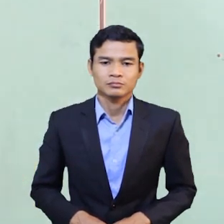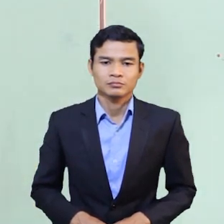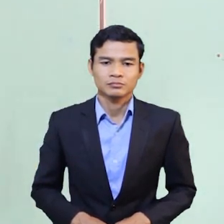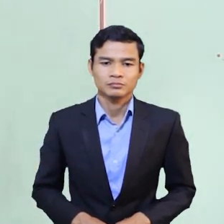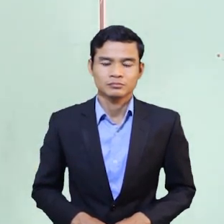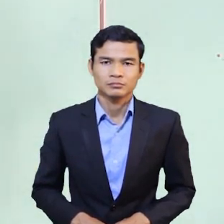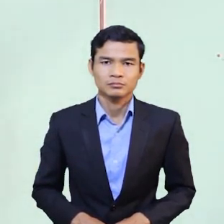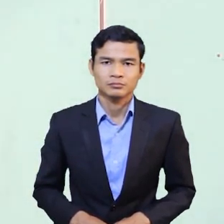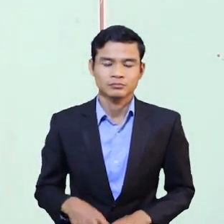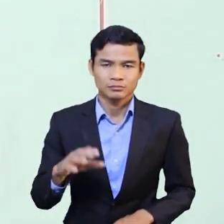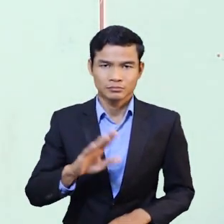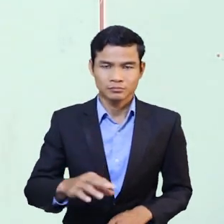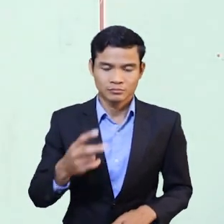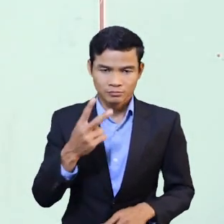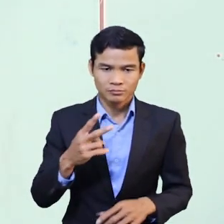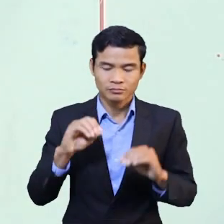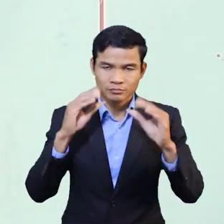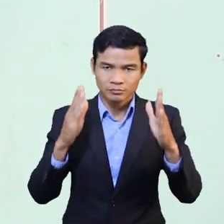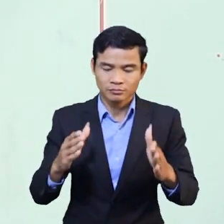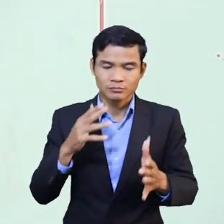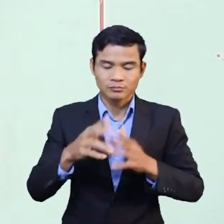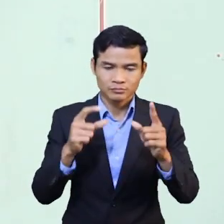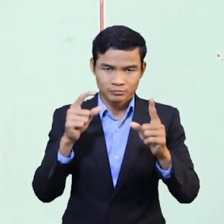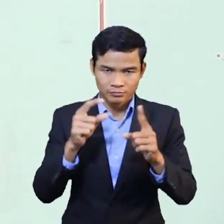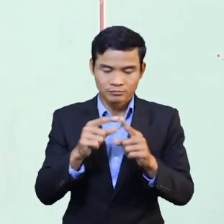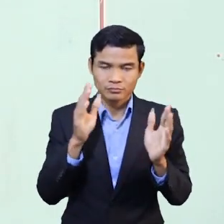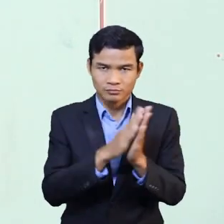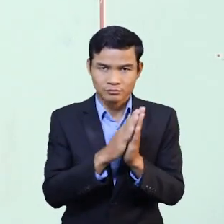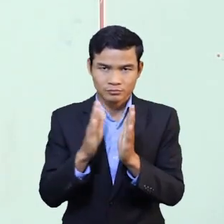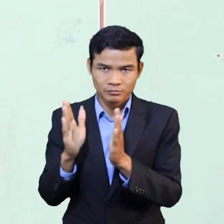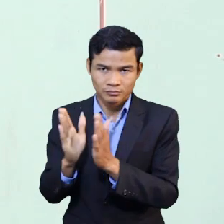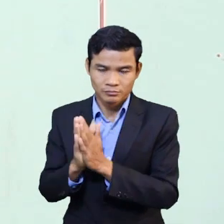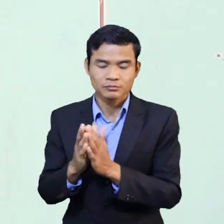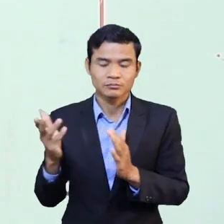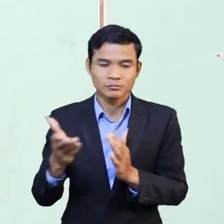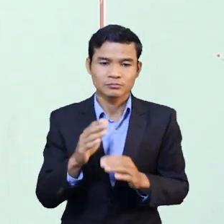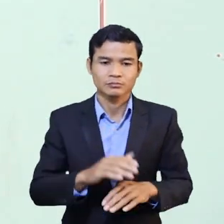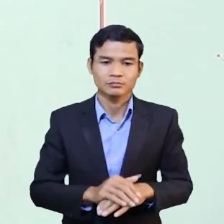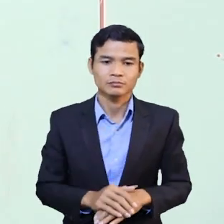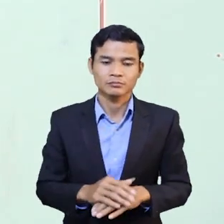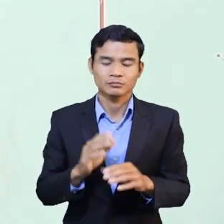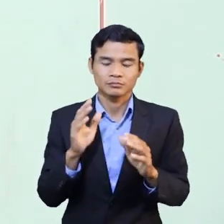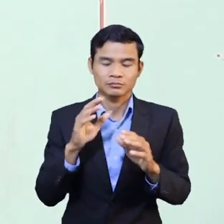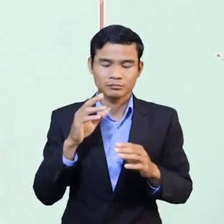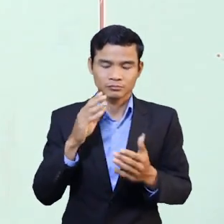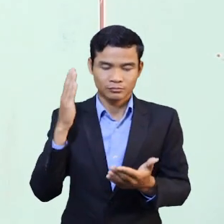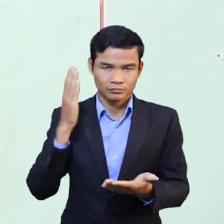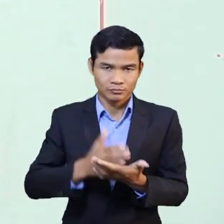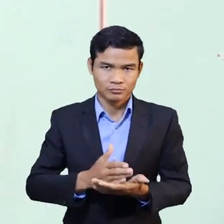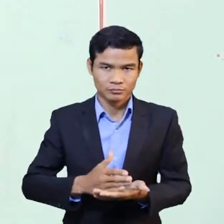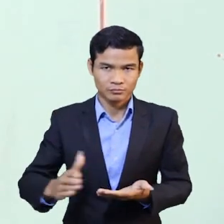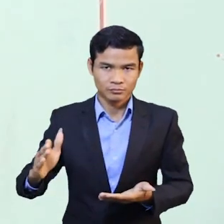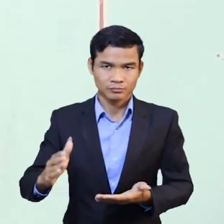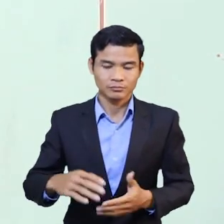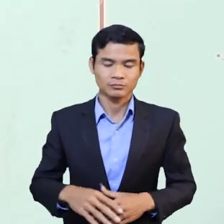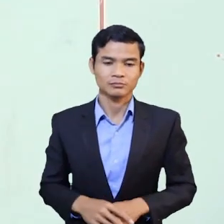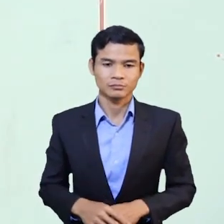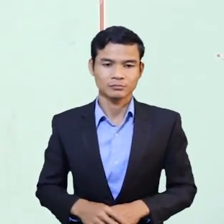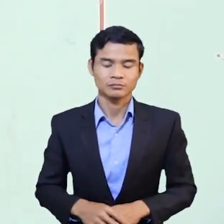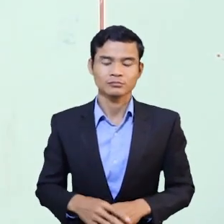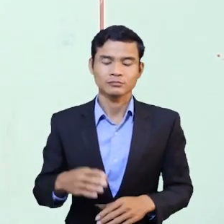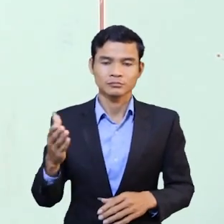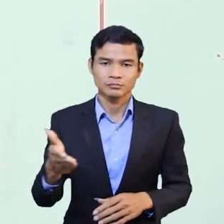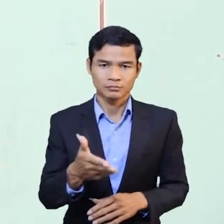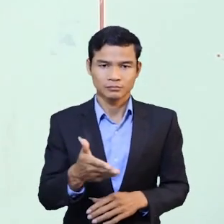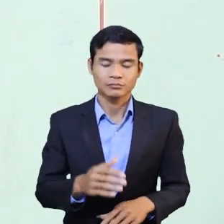chà là con chăm sẽ đáp chà để cứu tha biết nâng tẹt đài nè con á chà cầm chặt chà ta